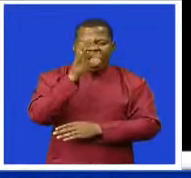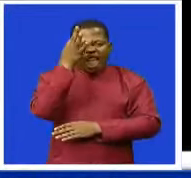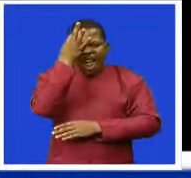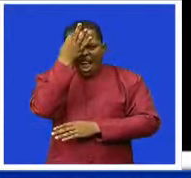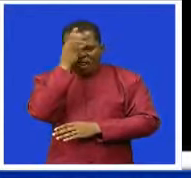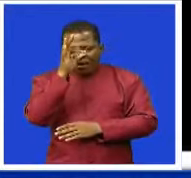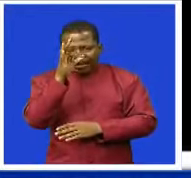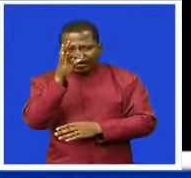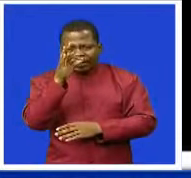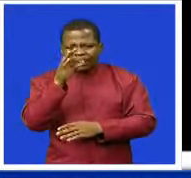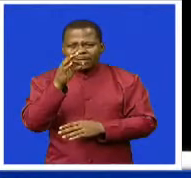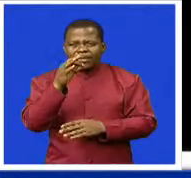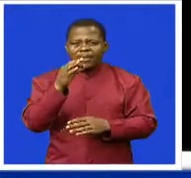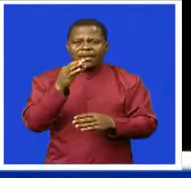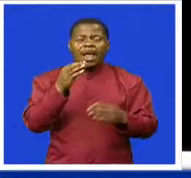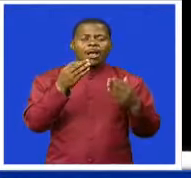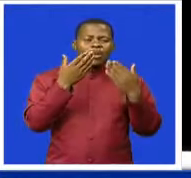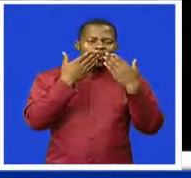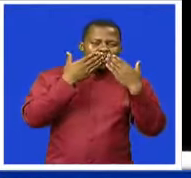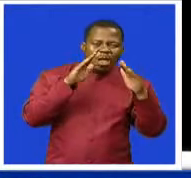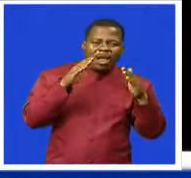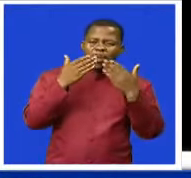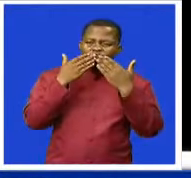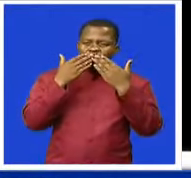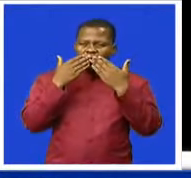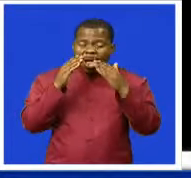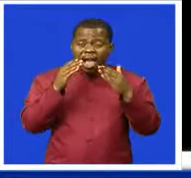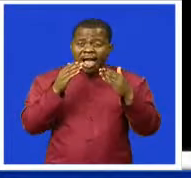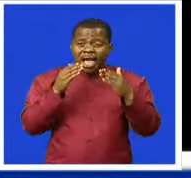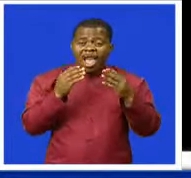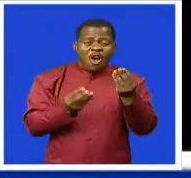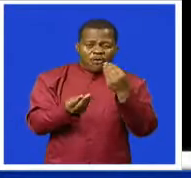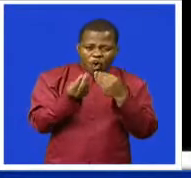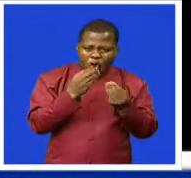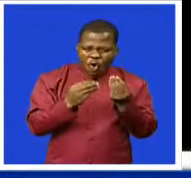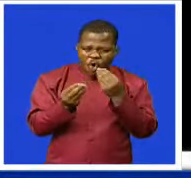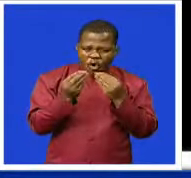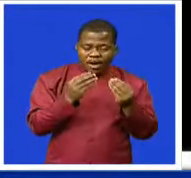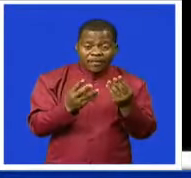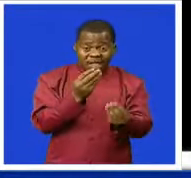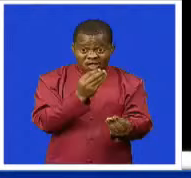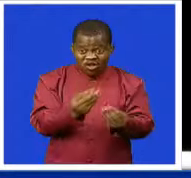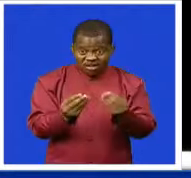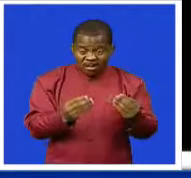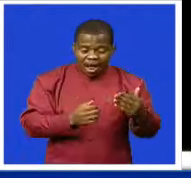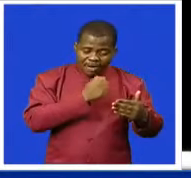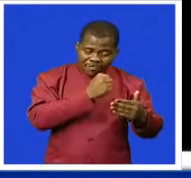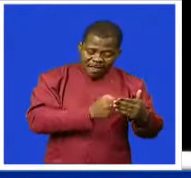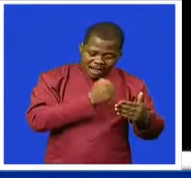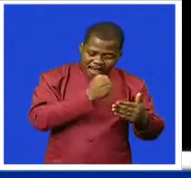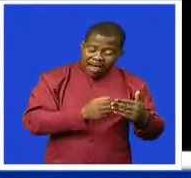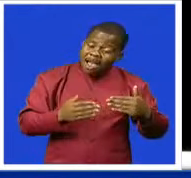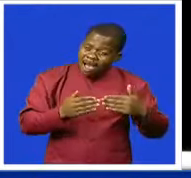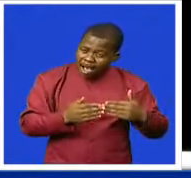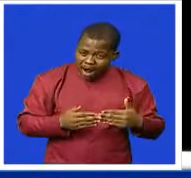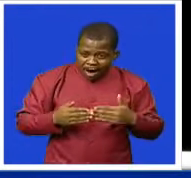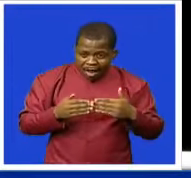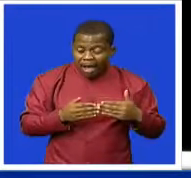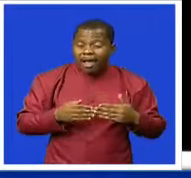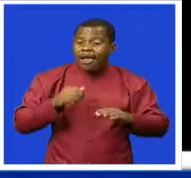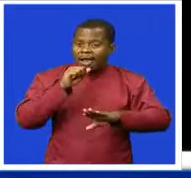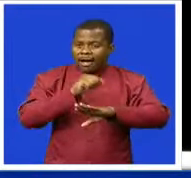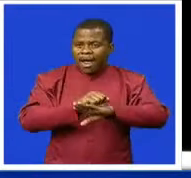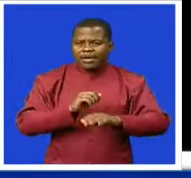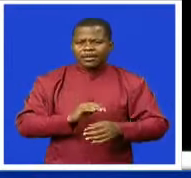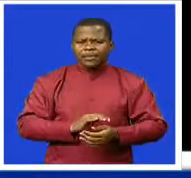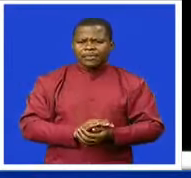sisekujabuleni Cape Point lapho khona le Cape Point lena inabantwana labangu 75 laba benefitha